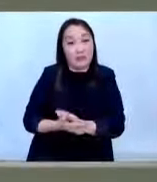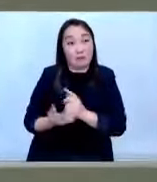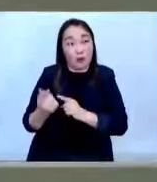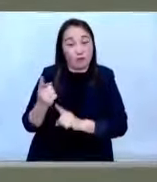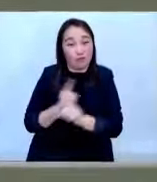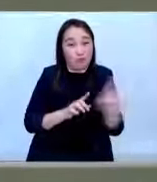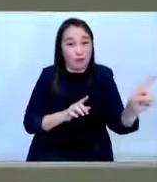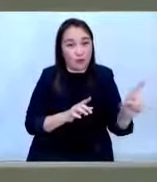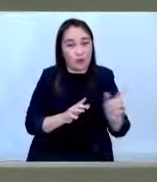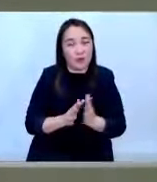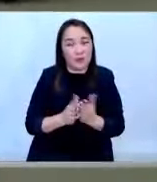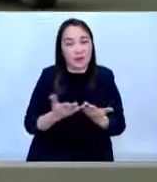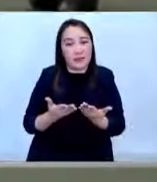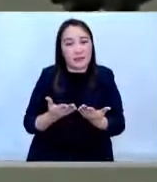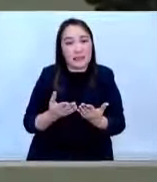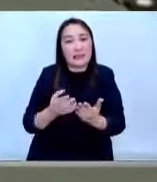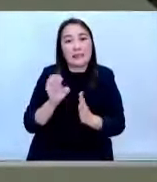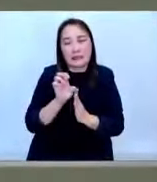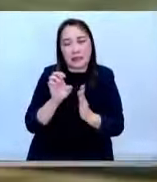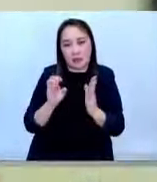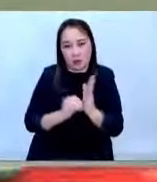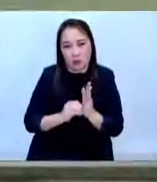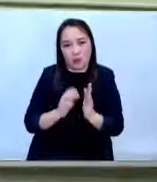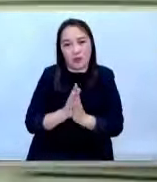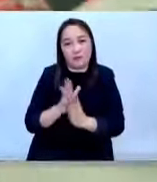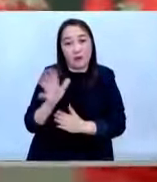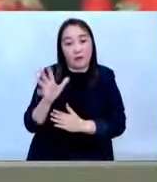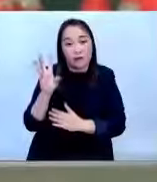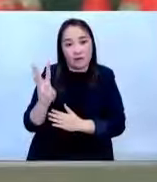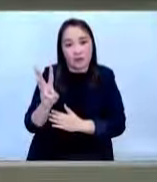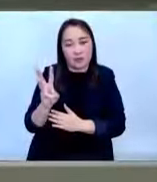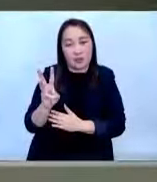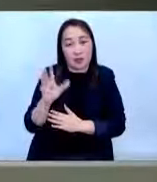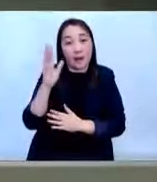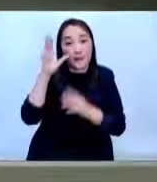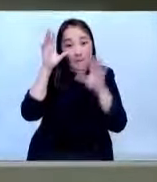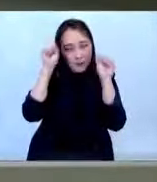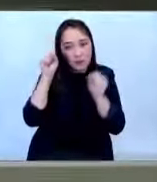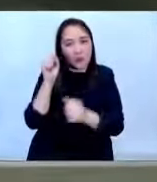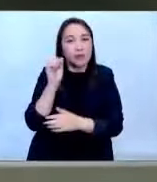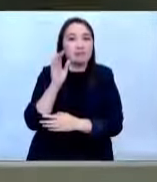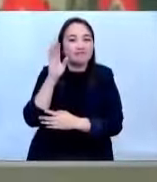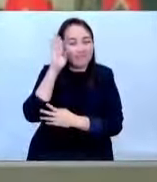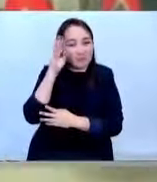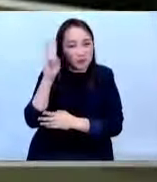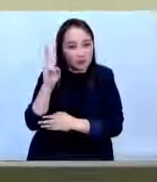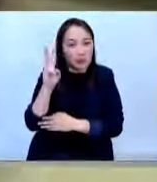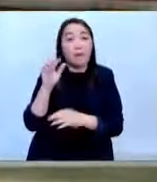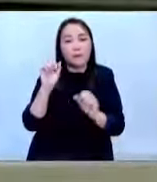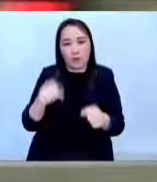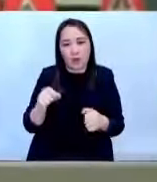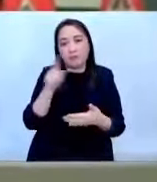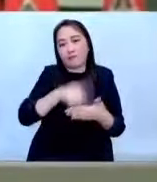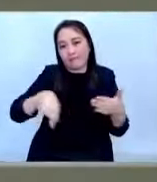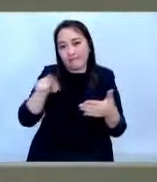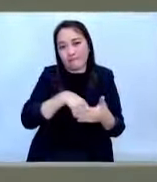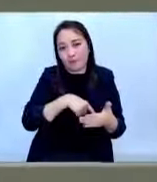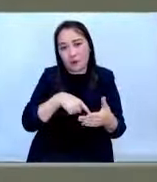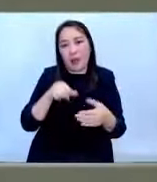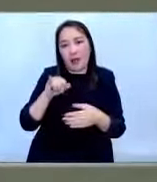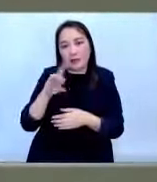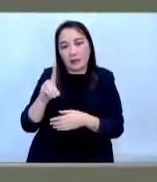ng Executive Order No. 56 na inilabas si Pangulong Bongbong Marcos, pwedeng ma-revoke ang authorization, kumpiskahin ang plaka